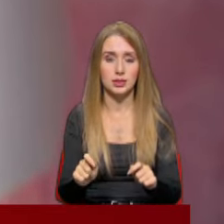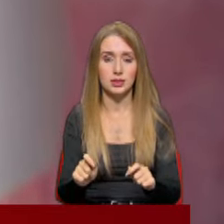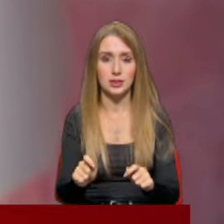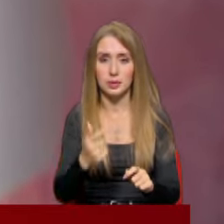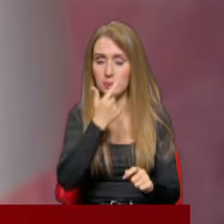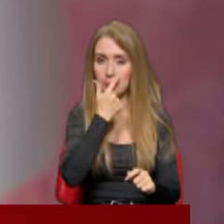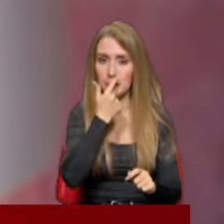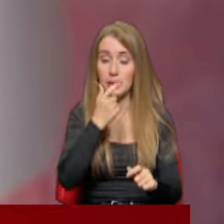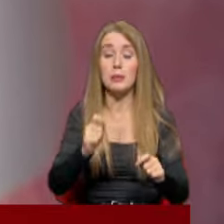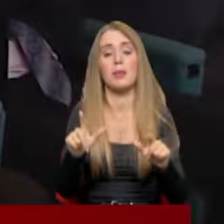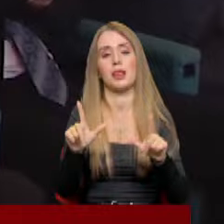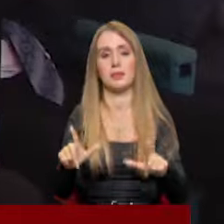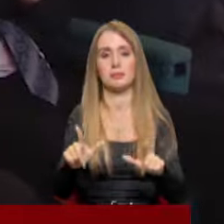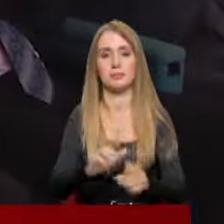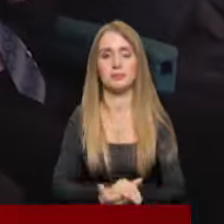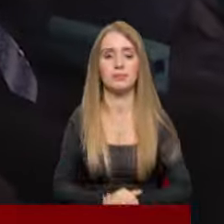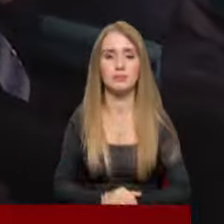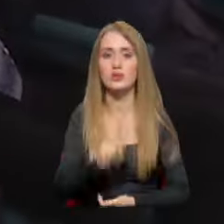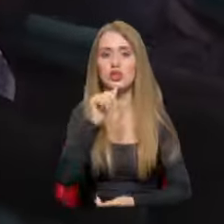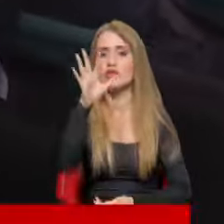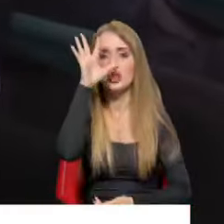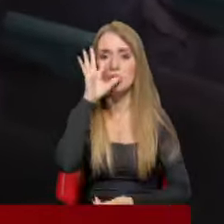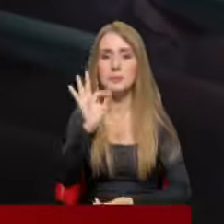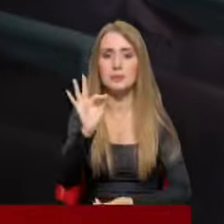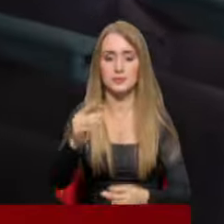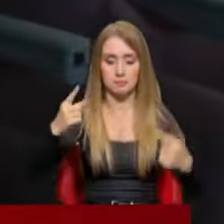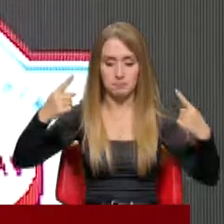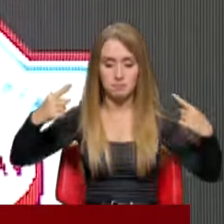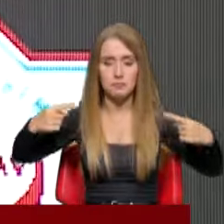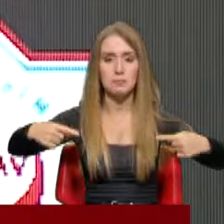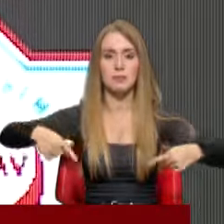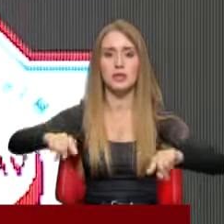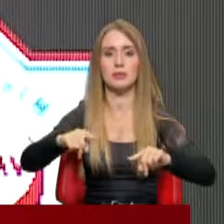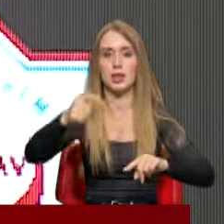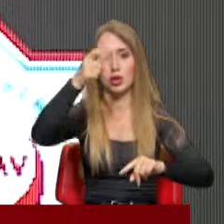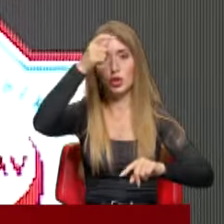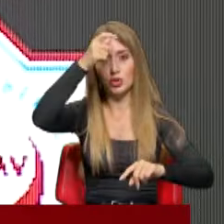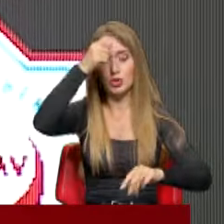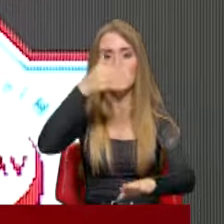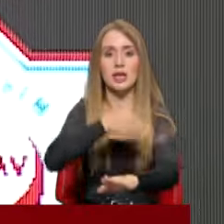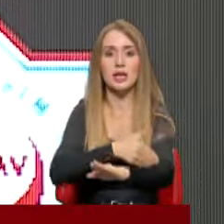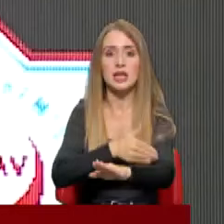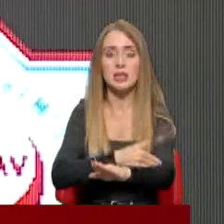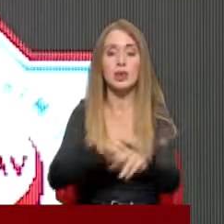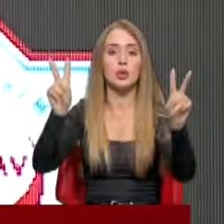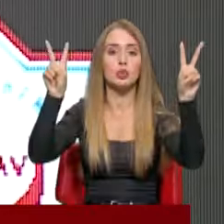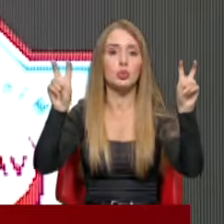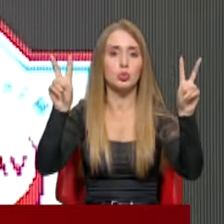olabilecek adımlar üzüyor beni. Hiç kimse bizimle, Türk'le hizmet